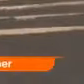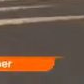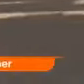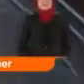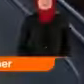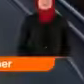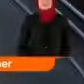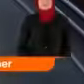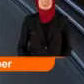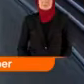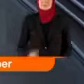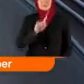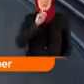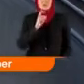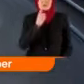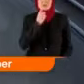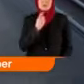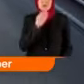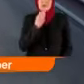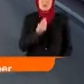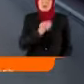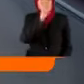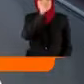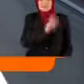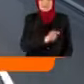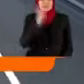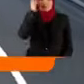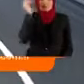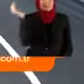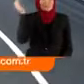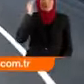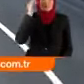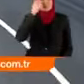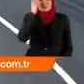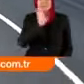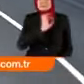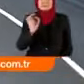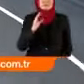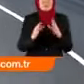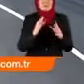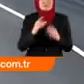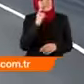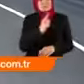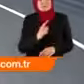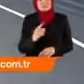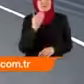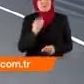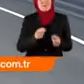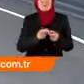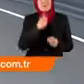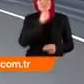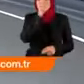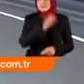bu daha 19 yaşında bir gencin başından geçen talihsiz olaylarla devam edelim Burak